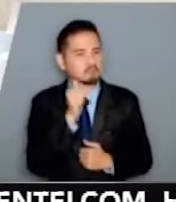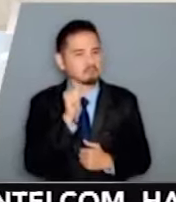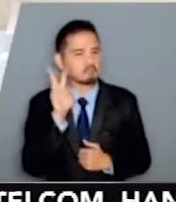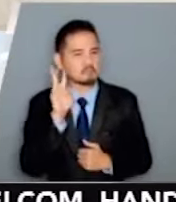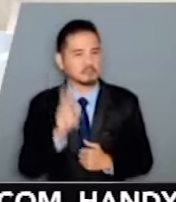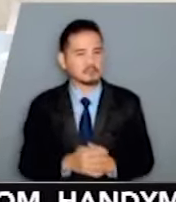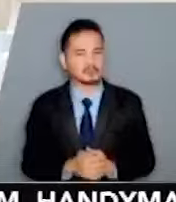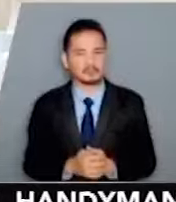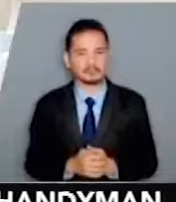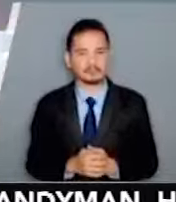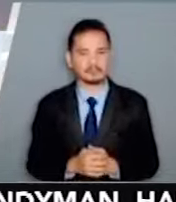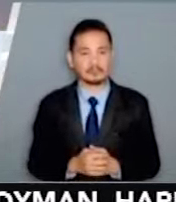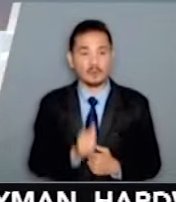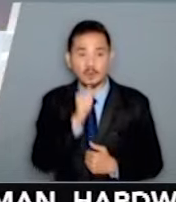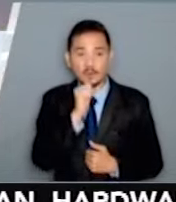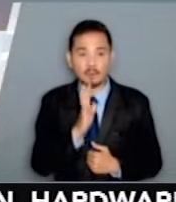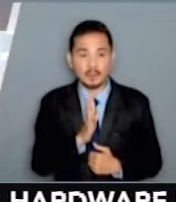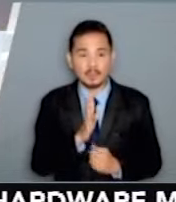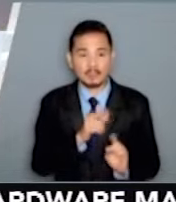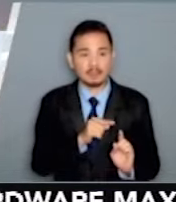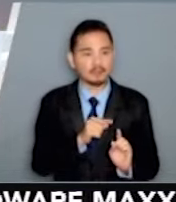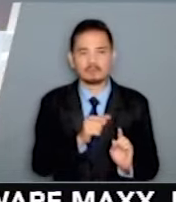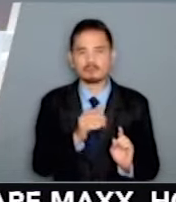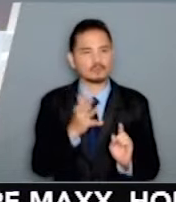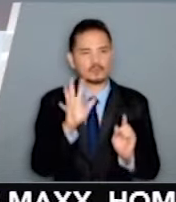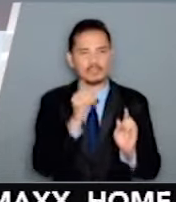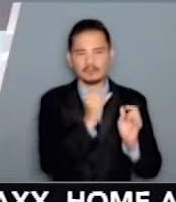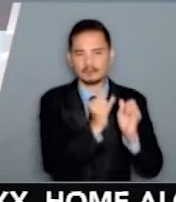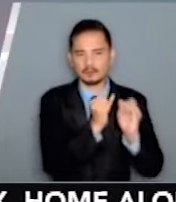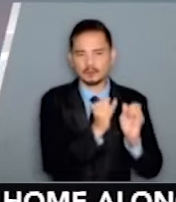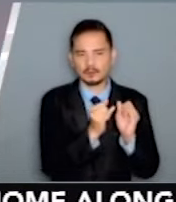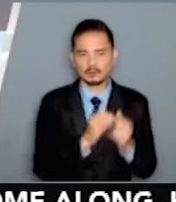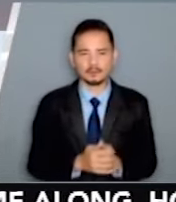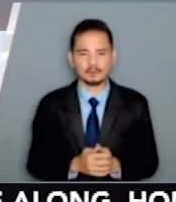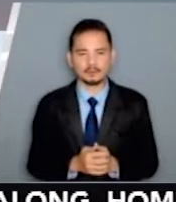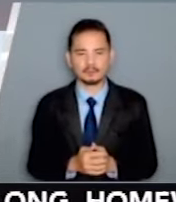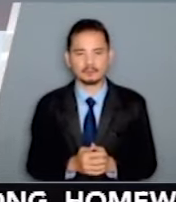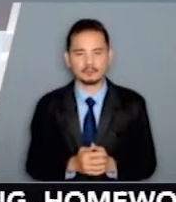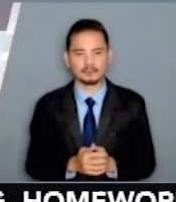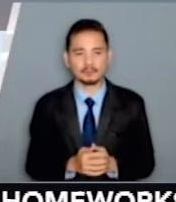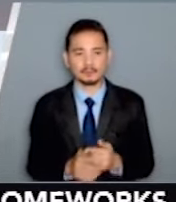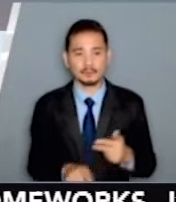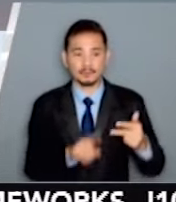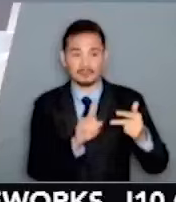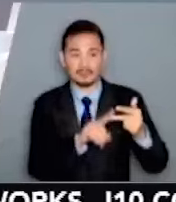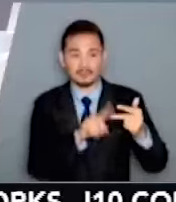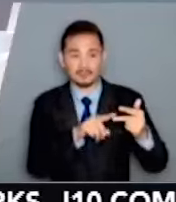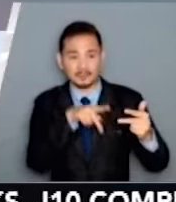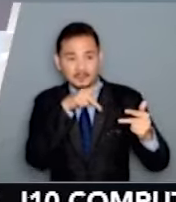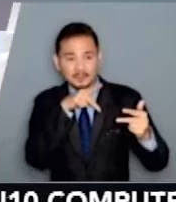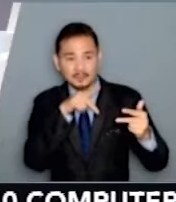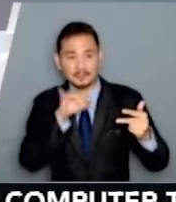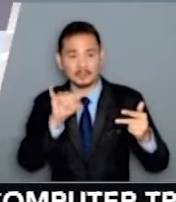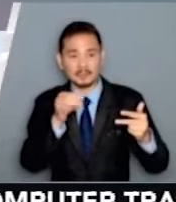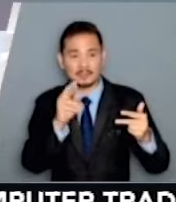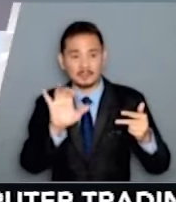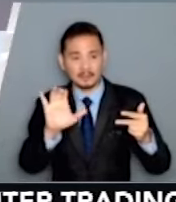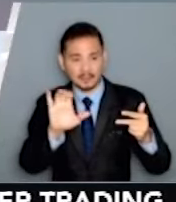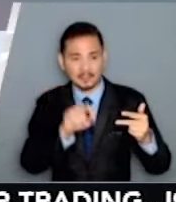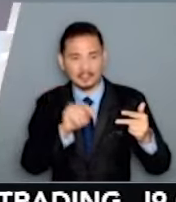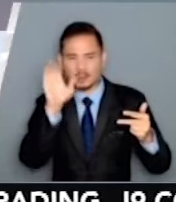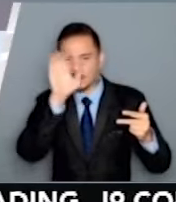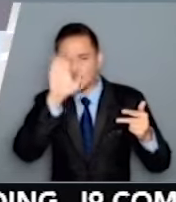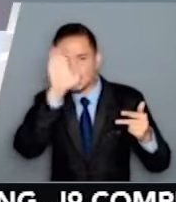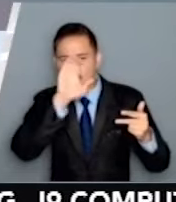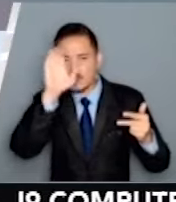pahayag ang babaeng sospek. Tinutugis naman ng QCPD ang live-in partner ng babaeng sospek na si Jeric Brondial na napag-alamang dati